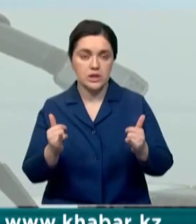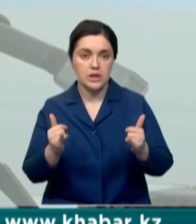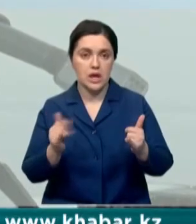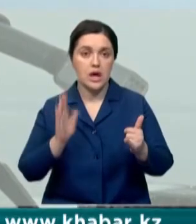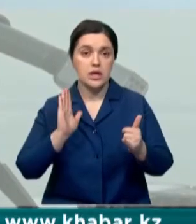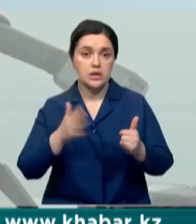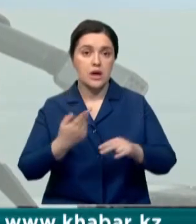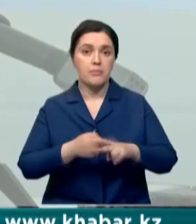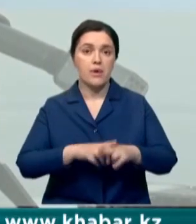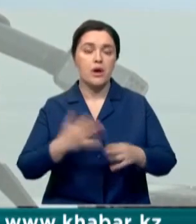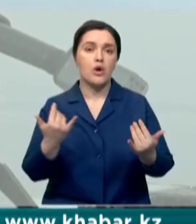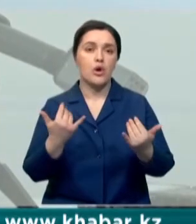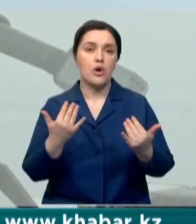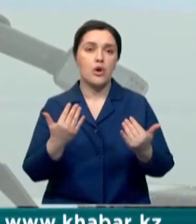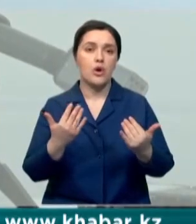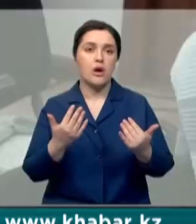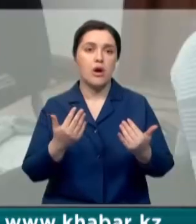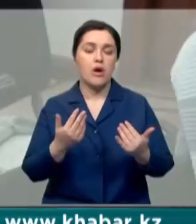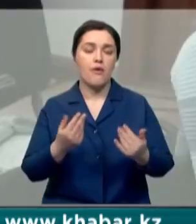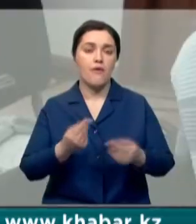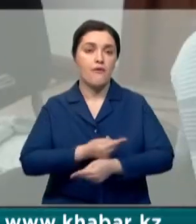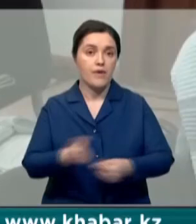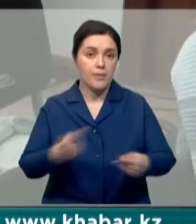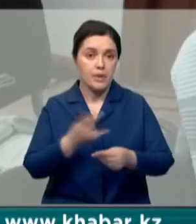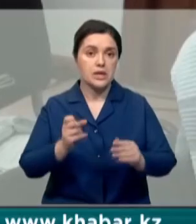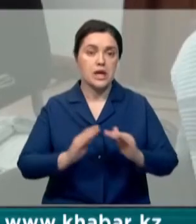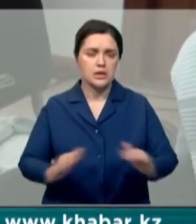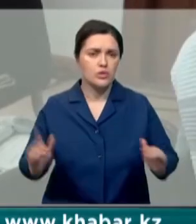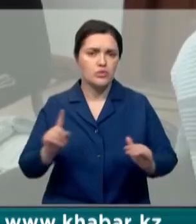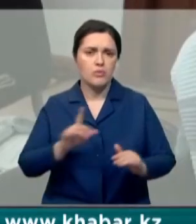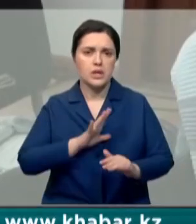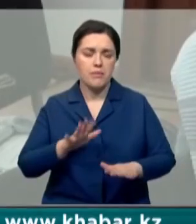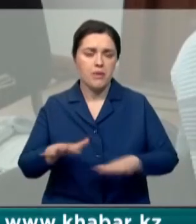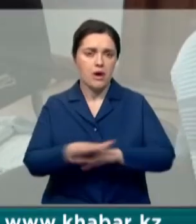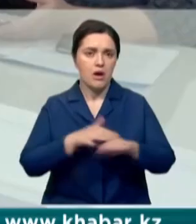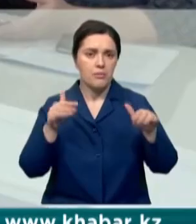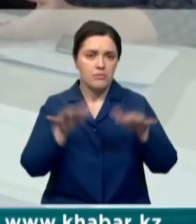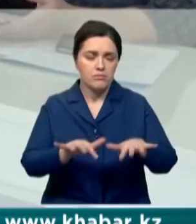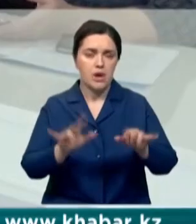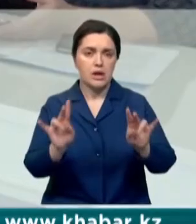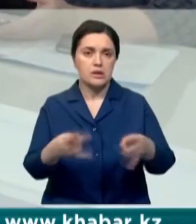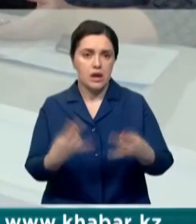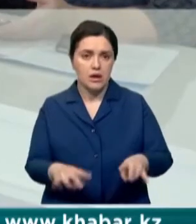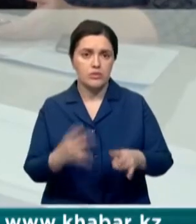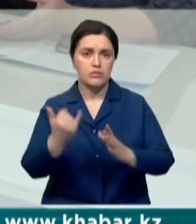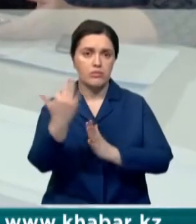Этому способствовали вот эти в основном выплаты на детей. Чтобы не было столпотворения в центрах занятости, уже ввели